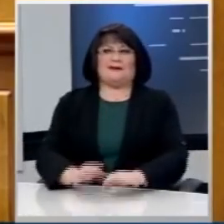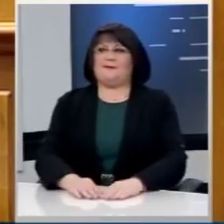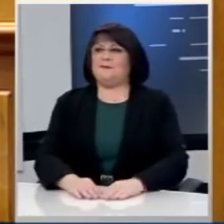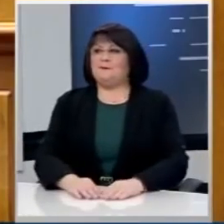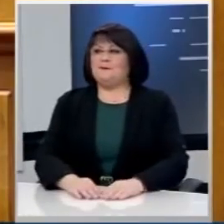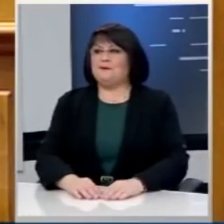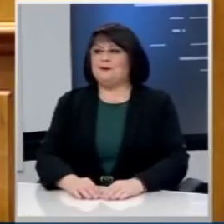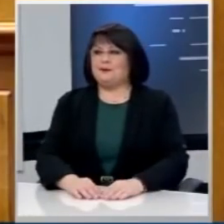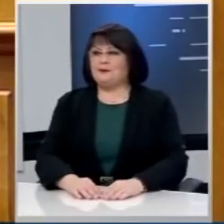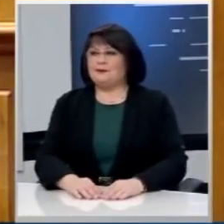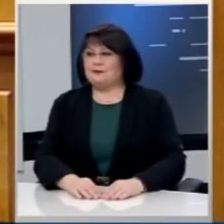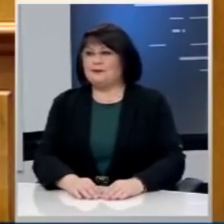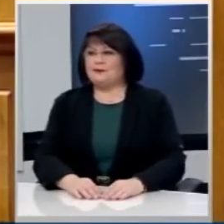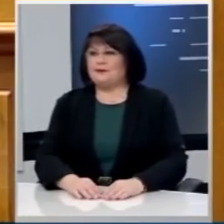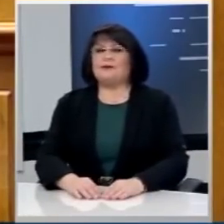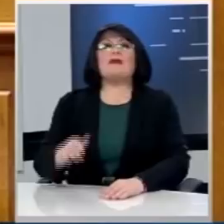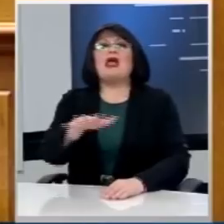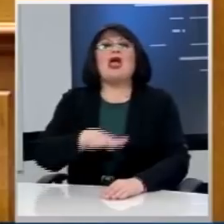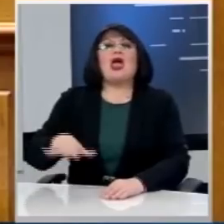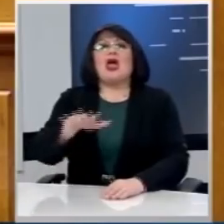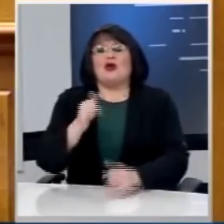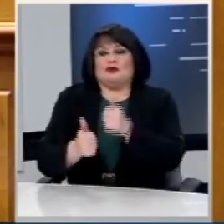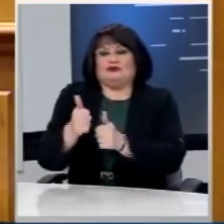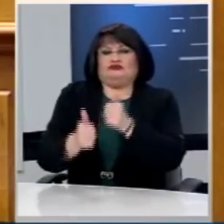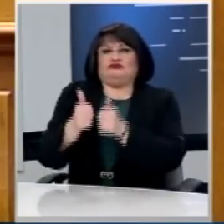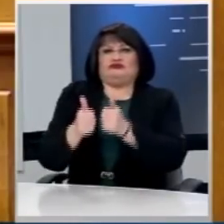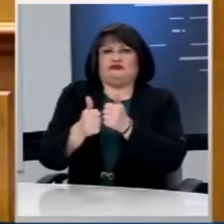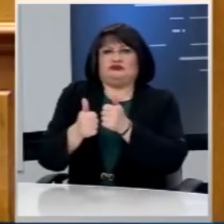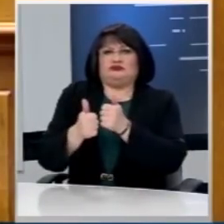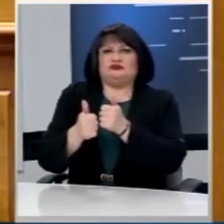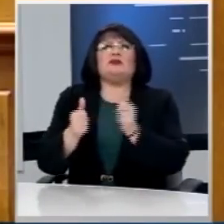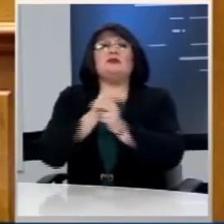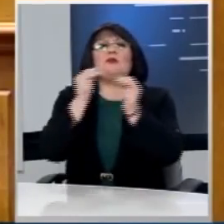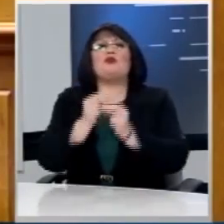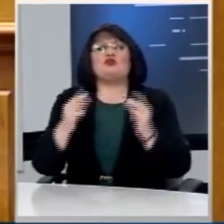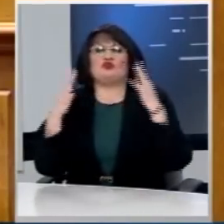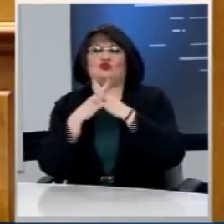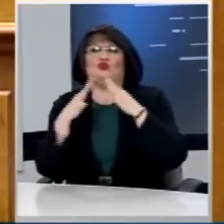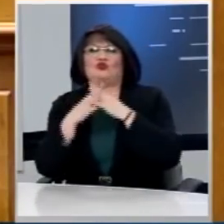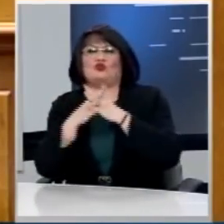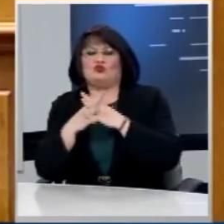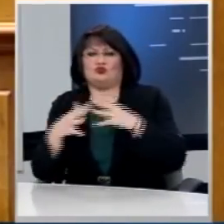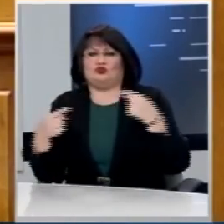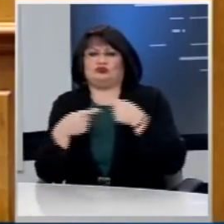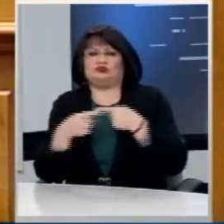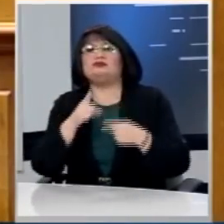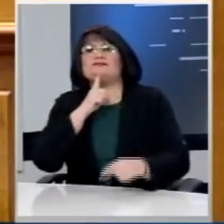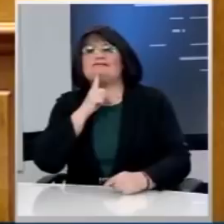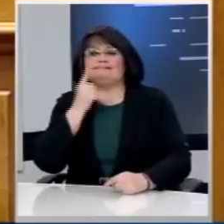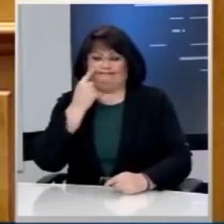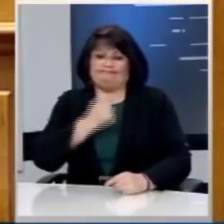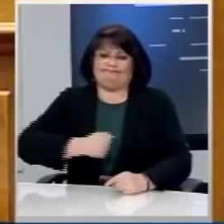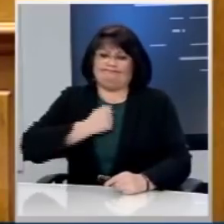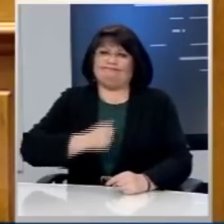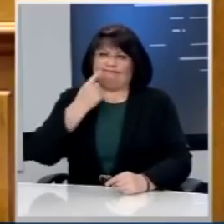αυτό το έδαφος εκδηλώνονται και οι ανταγωνισμοί. Και αυτοί οι ανταγωνισμοί οδηγούν σε πολεμικές συγκρούσεις, όπως με τραγικό τρόπο